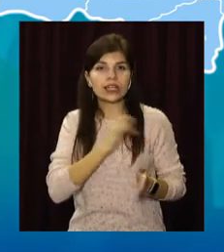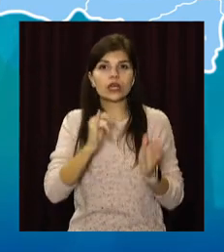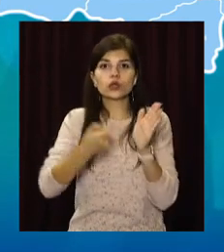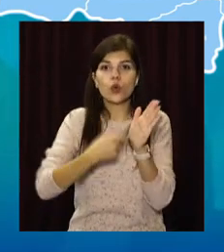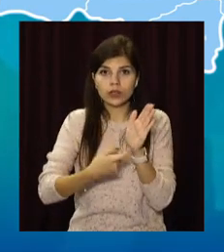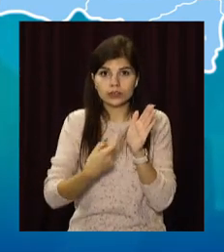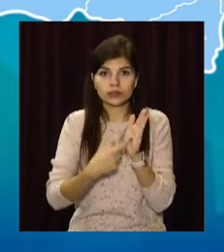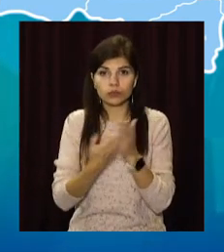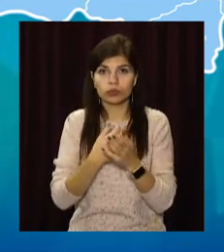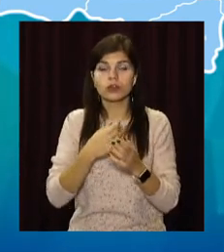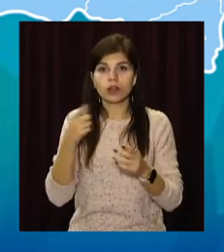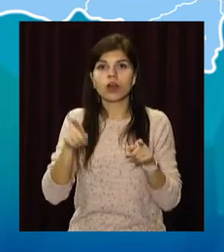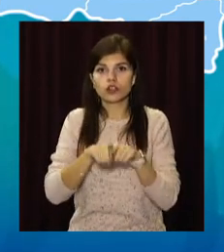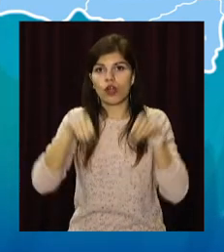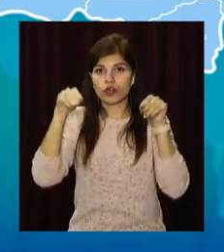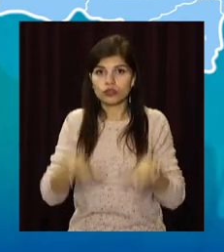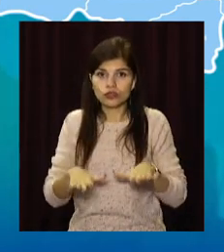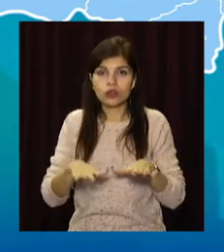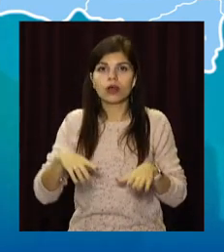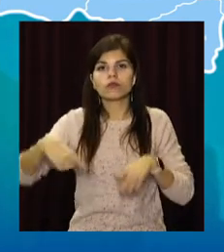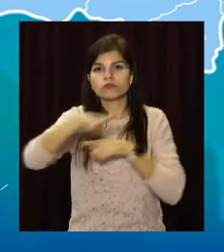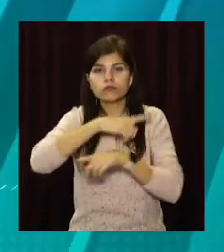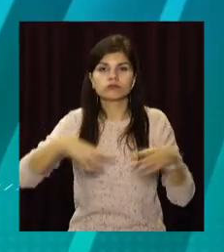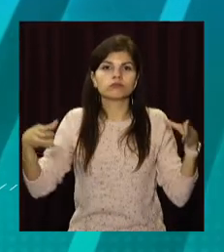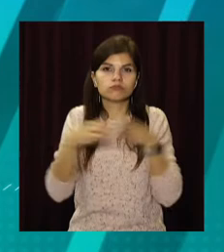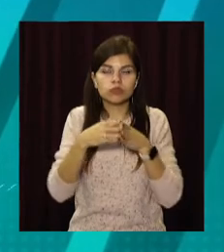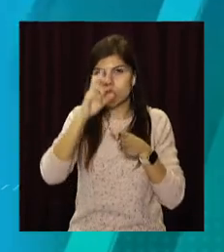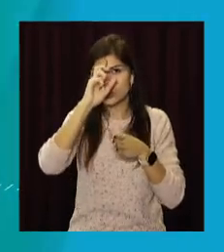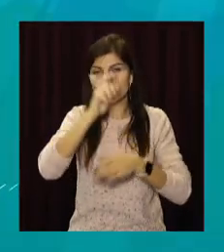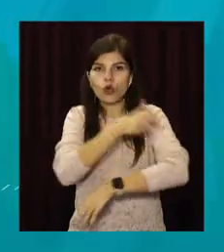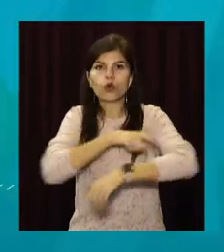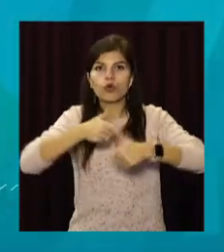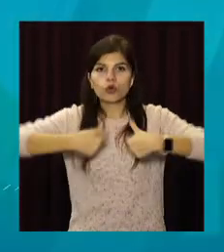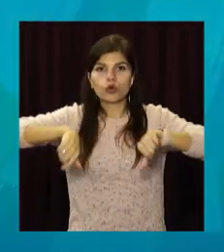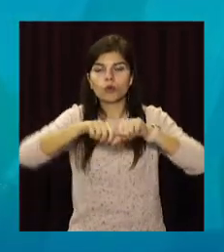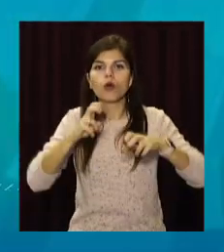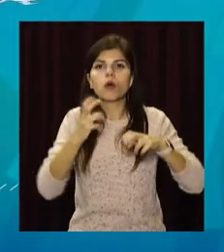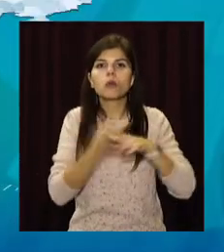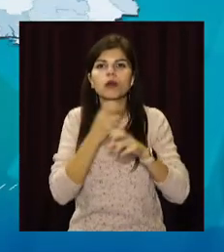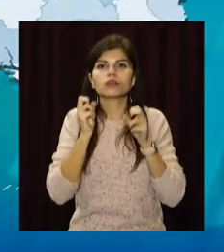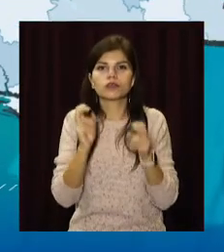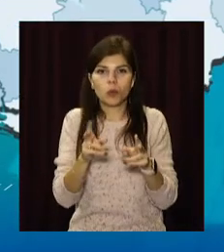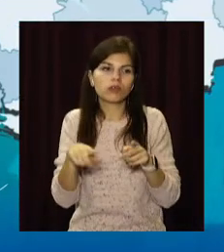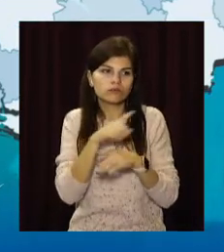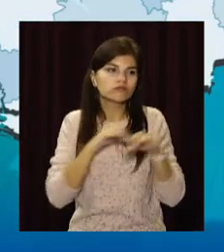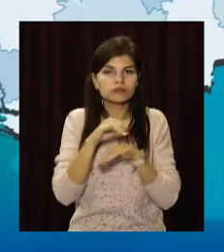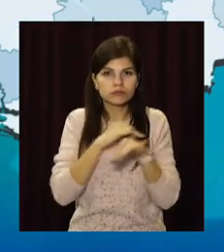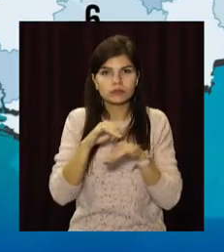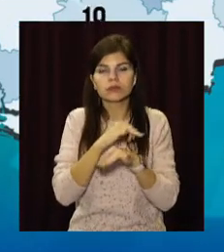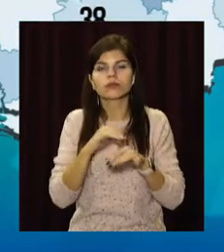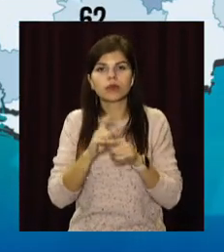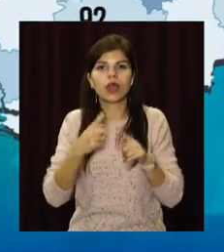Відповідне рішення прийняли на позачерговому засіданні Державної комісії з питань техногенно-екологічної небезпеки та надзвичайних